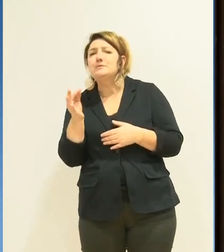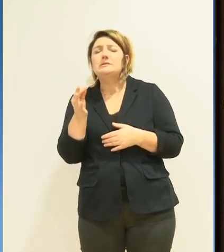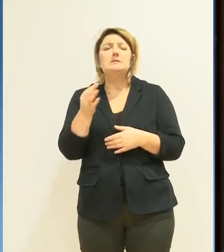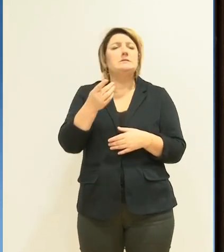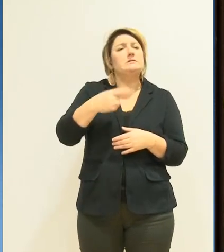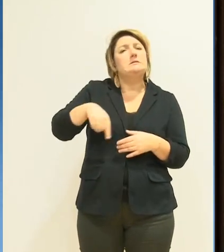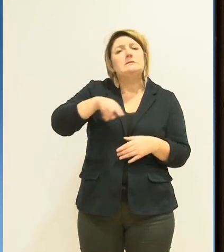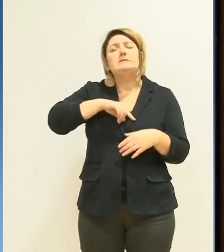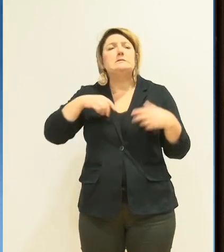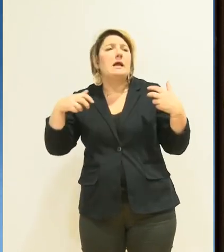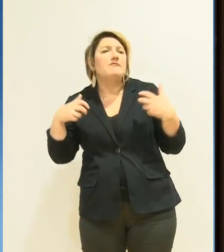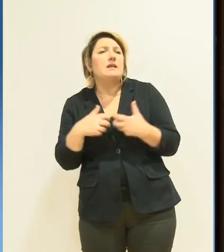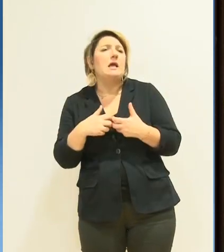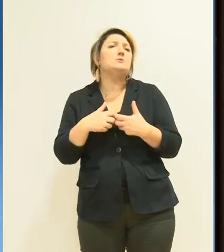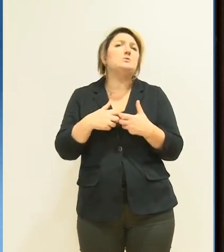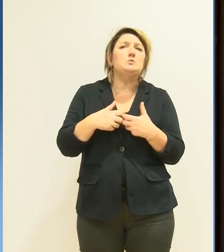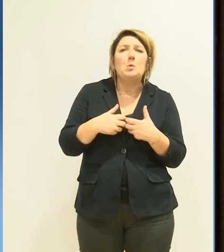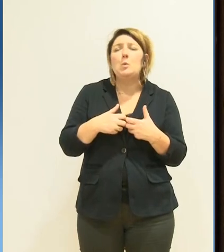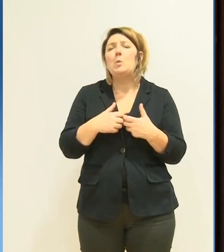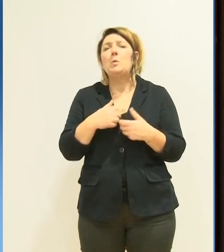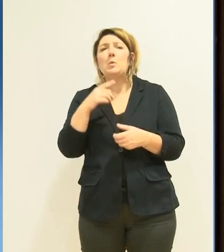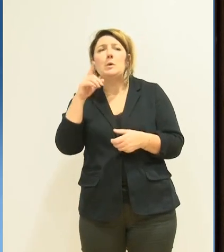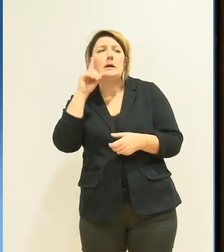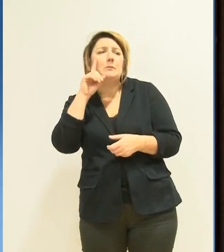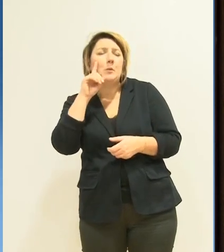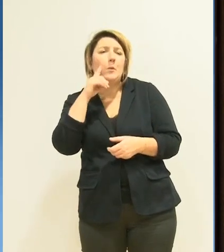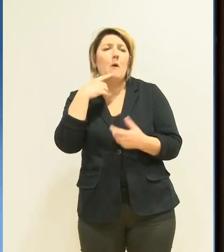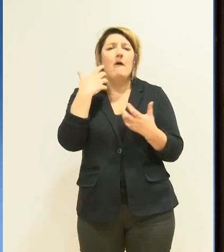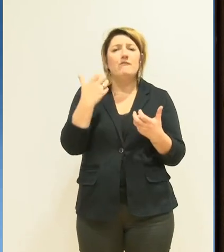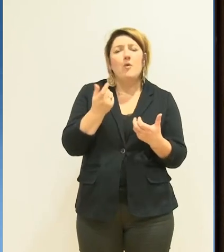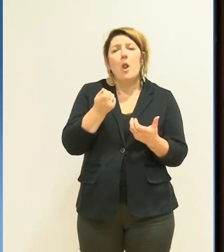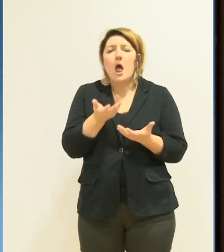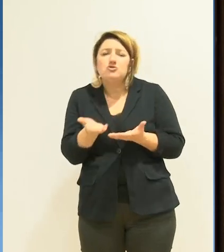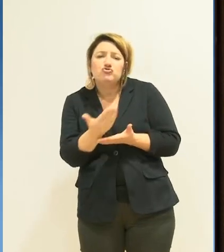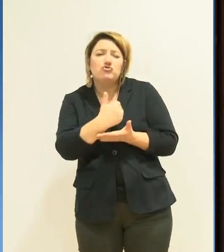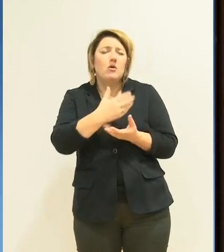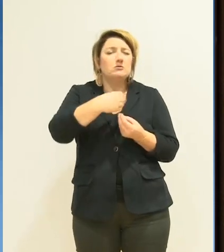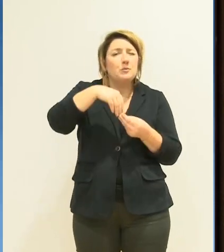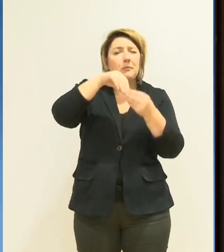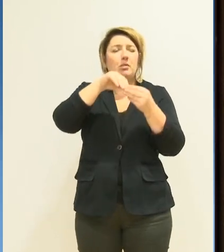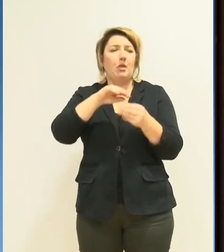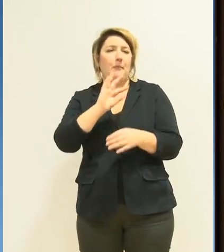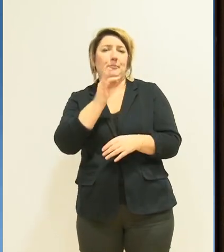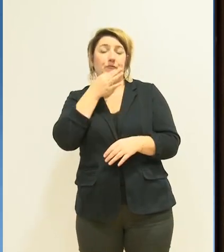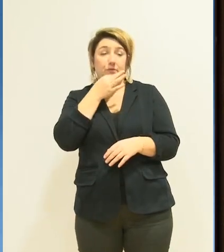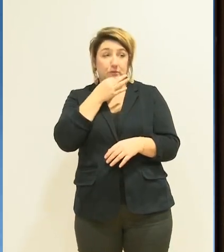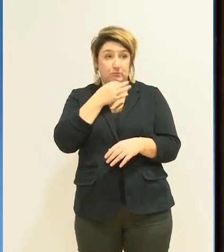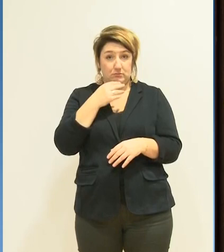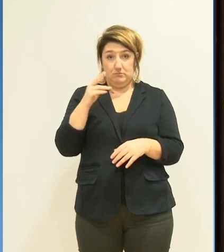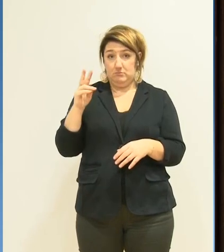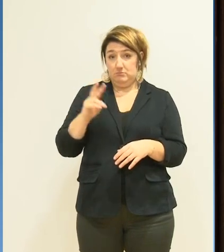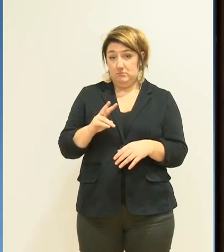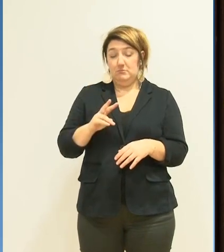créer des recettes supplémentaires effectivement il ya certaines personnes dans cette tarification